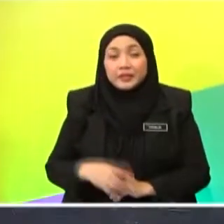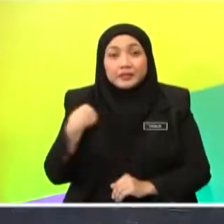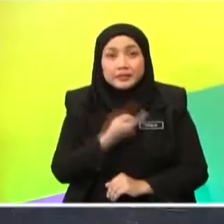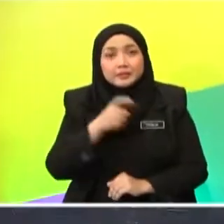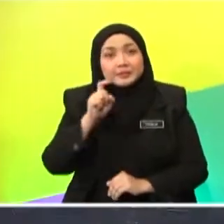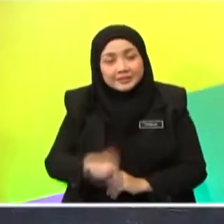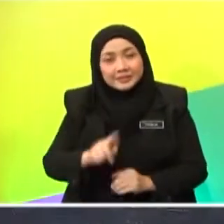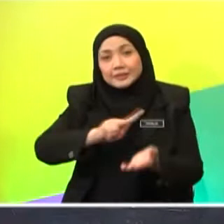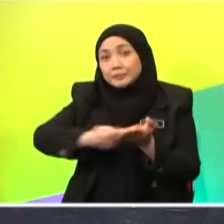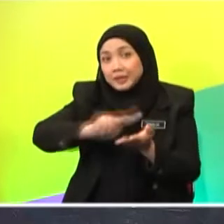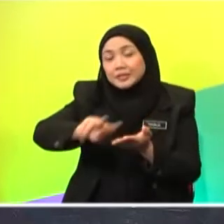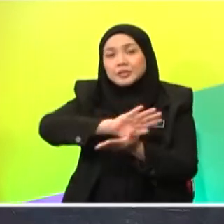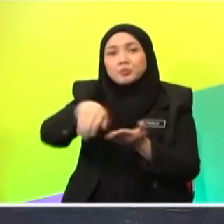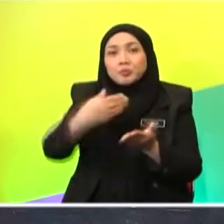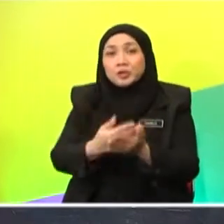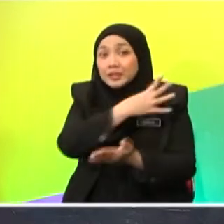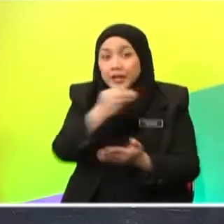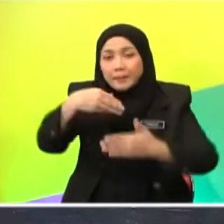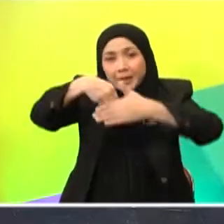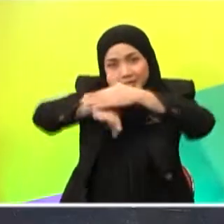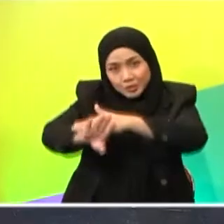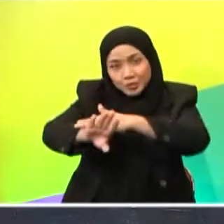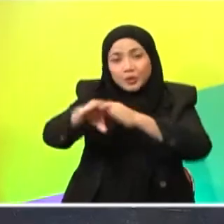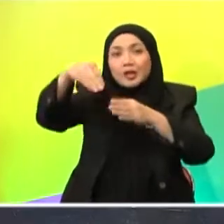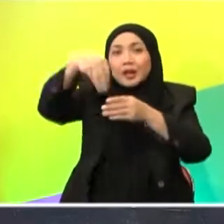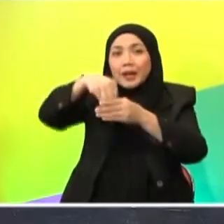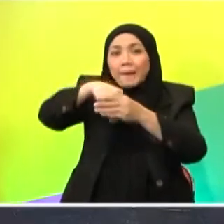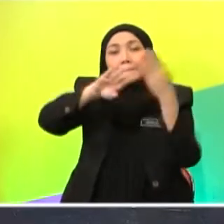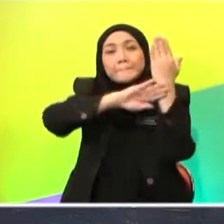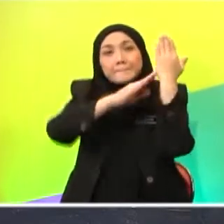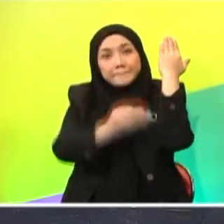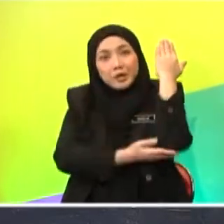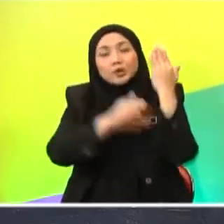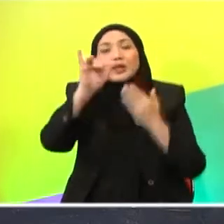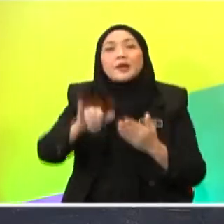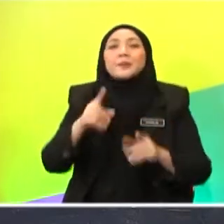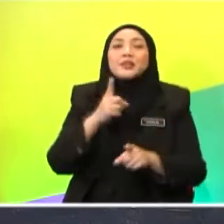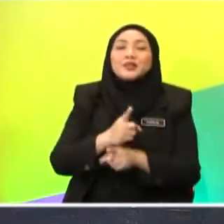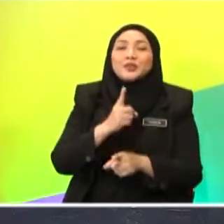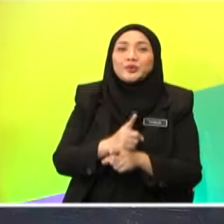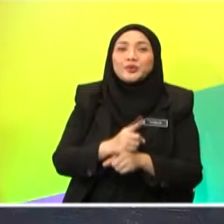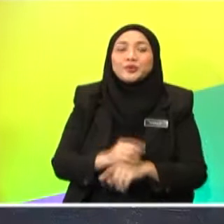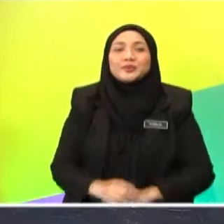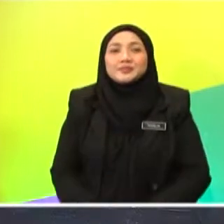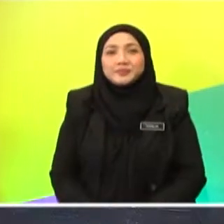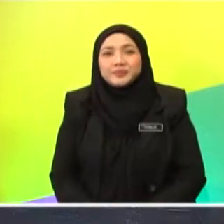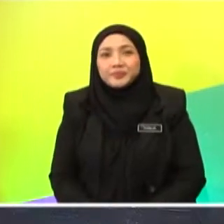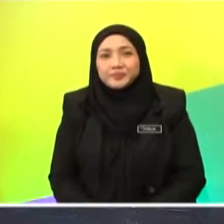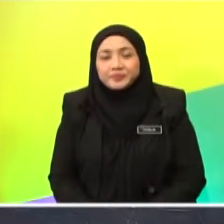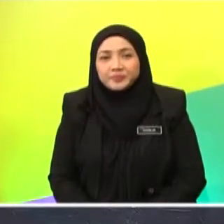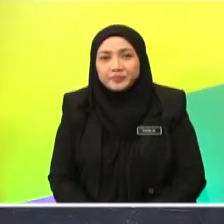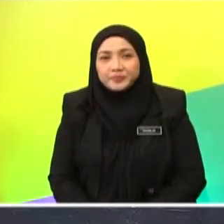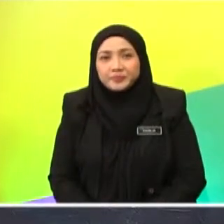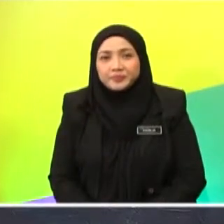nih masuk dalam Mbak kode yang betul ok John semua kita bantu cek kawan-kawan oke oke cek-cek pundak saya bantu cek